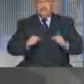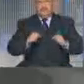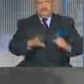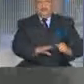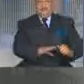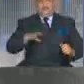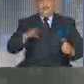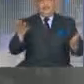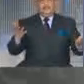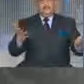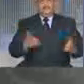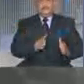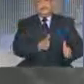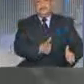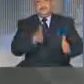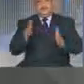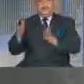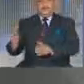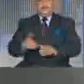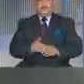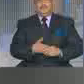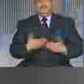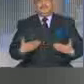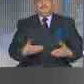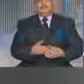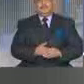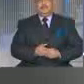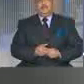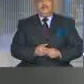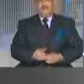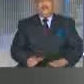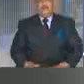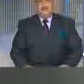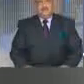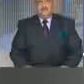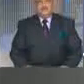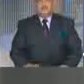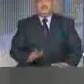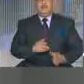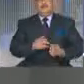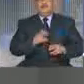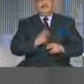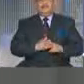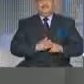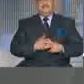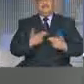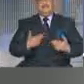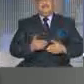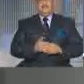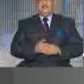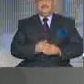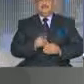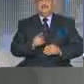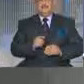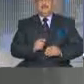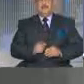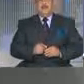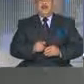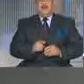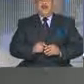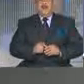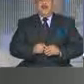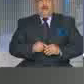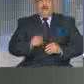صفاقس والحكومة البيئية هو عنوان المنتدى الذي نظمته الجامعة التونسية للبيئة ومنتدى المواطنة والتفكير والعمل،